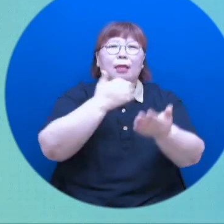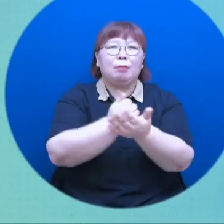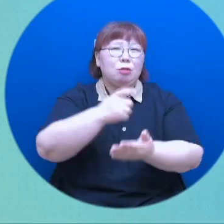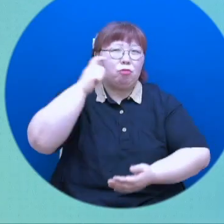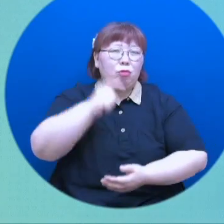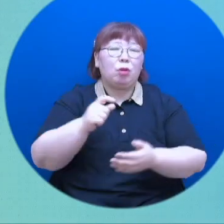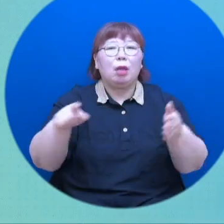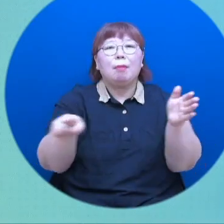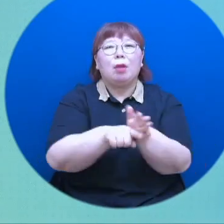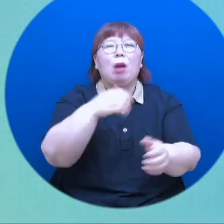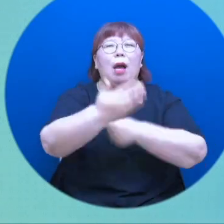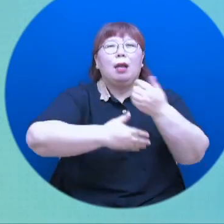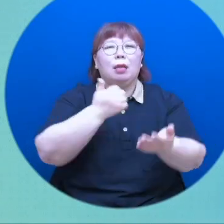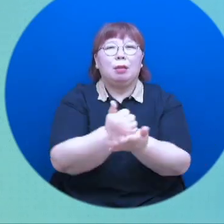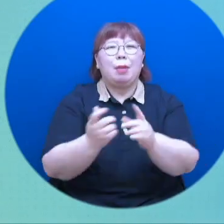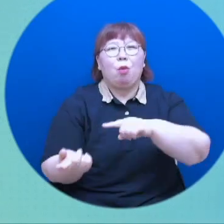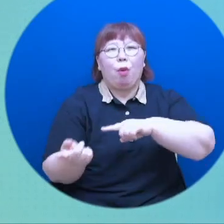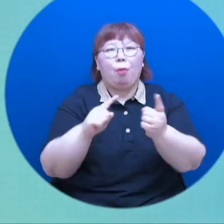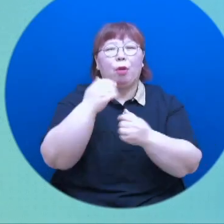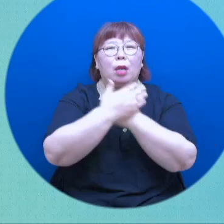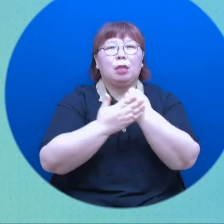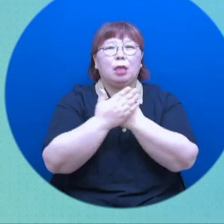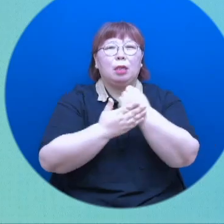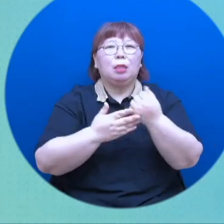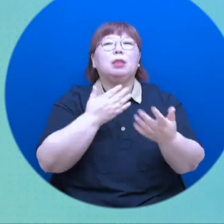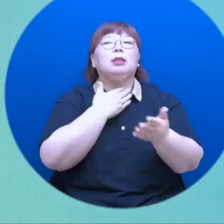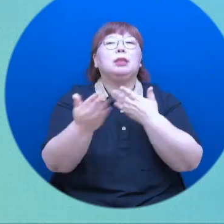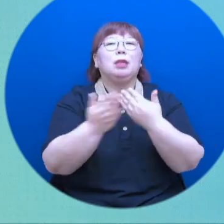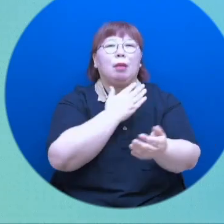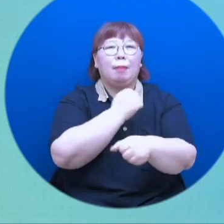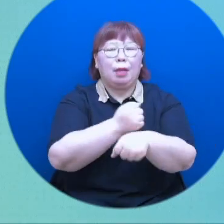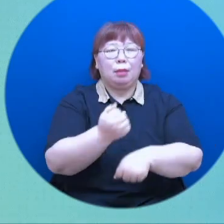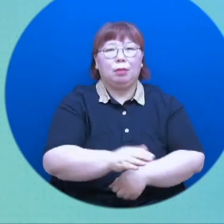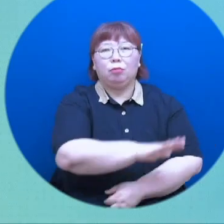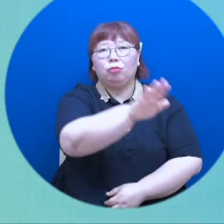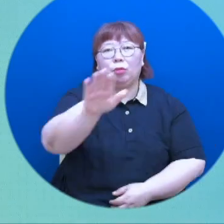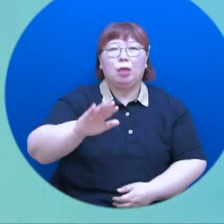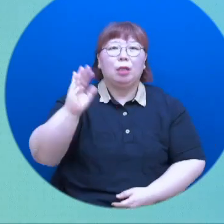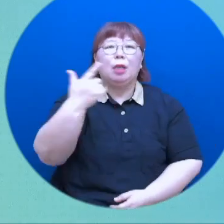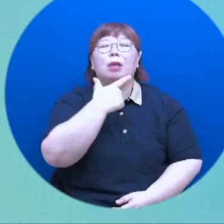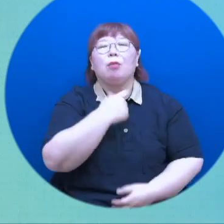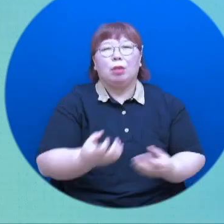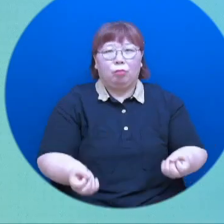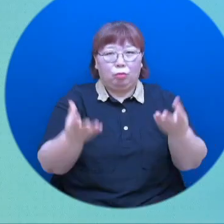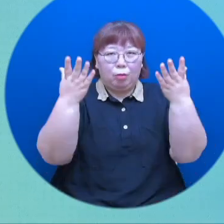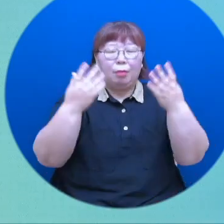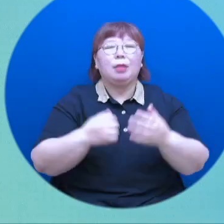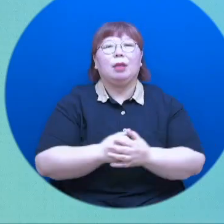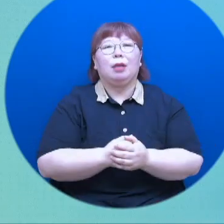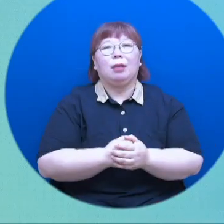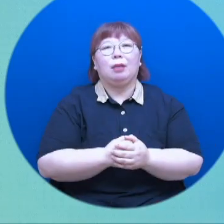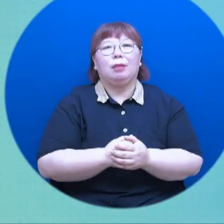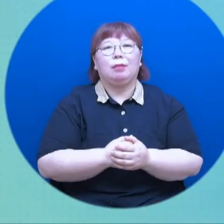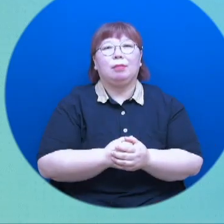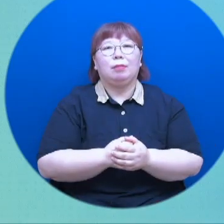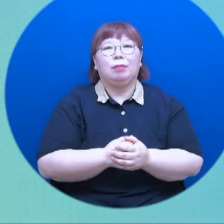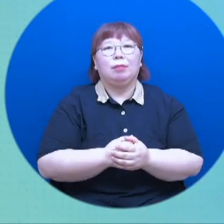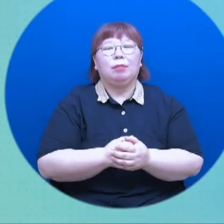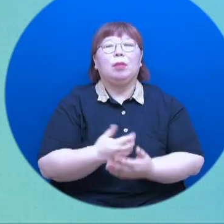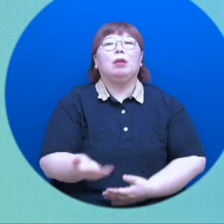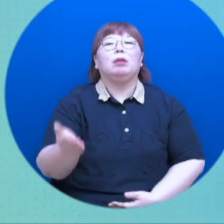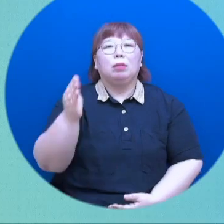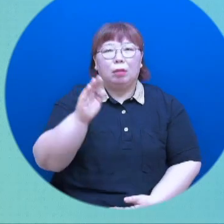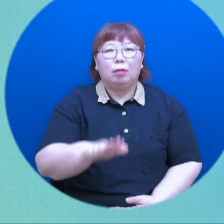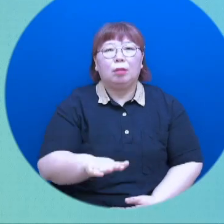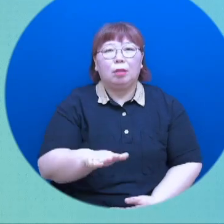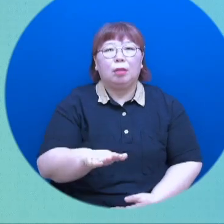믿고 하나님의 회복의 은혜를 체험받는 저와 여러분 되기를 주의 이름으로 축원합니다. 그런데 우리가